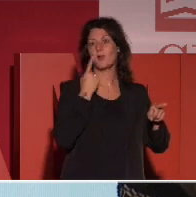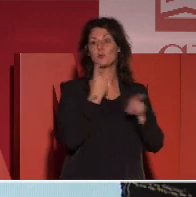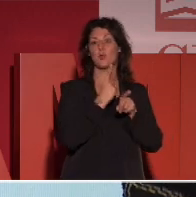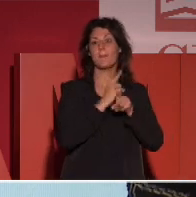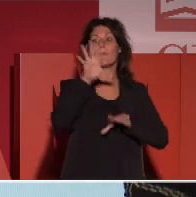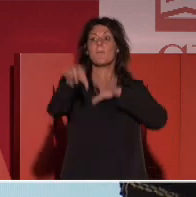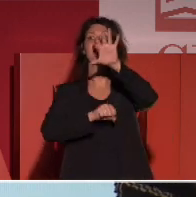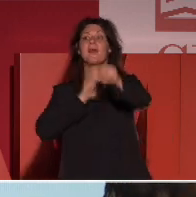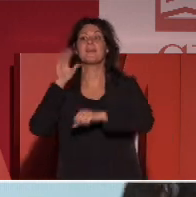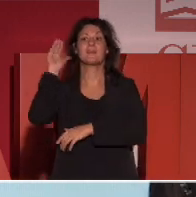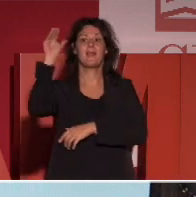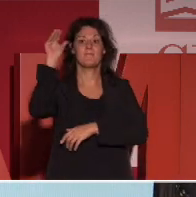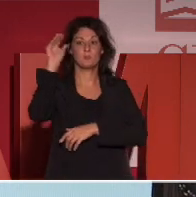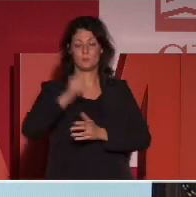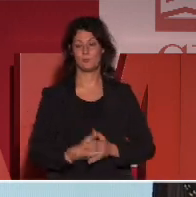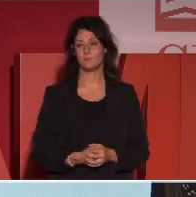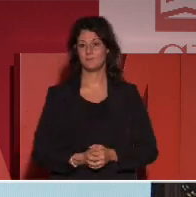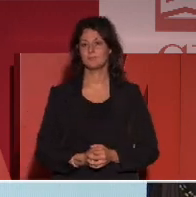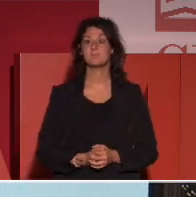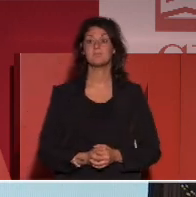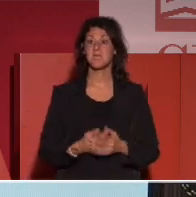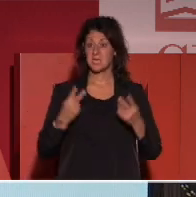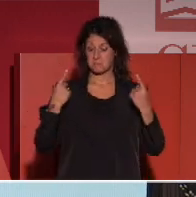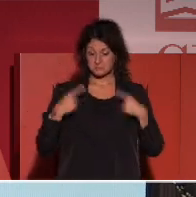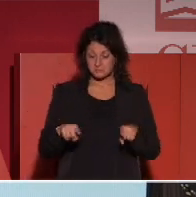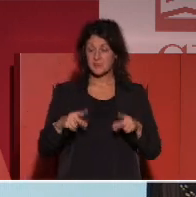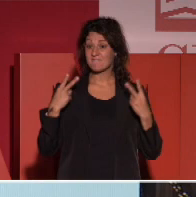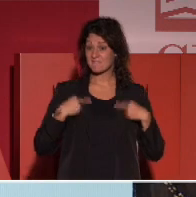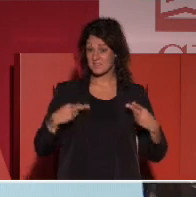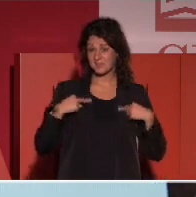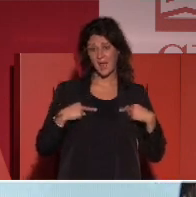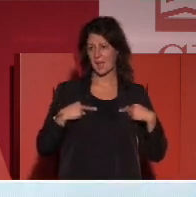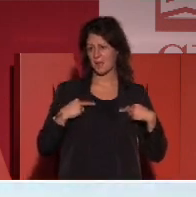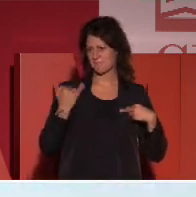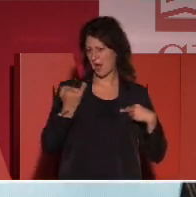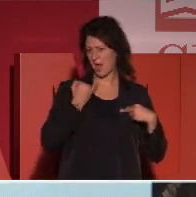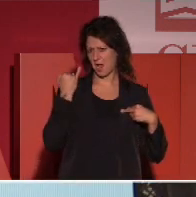vita non è difficile morire vivere è di gran lunga più difficile grazie